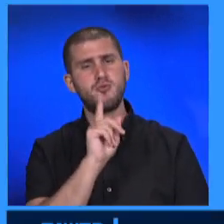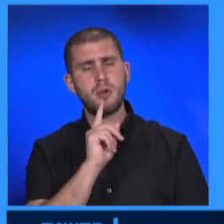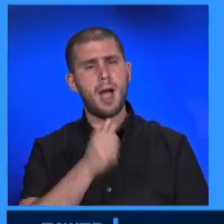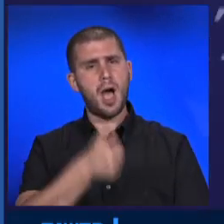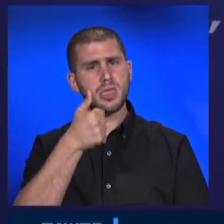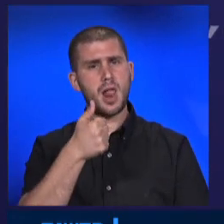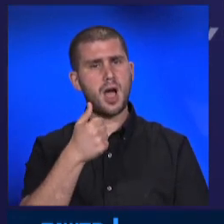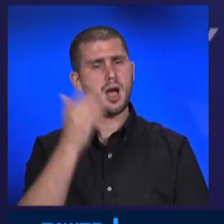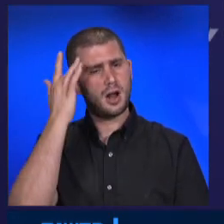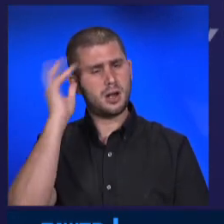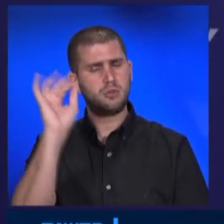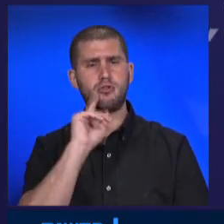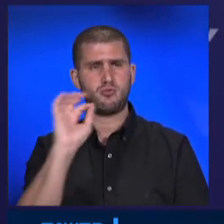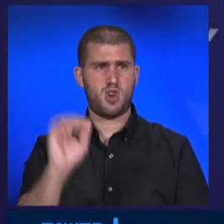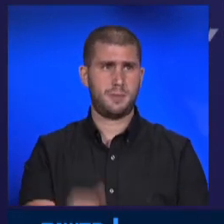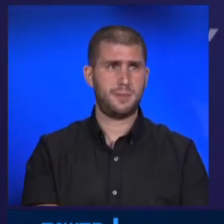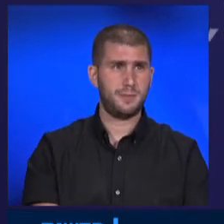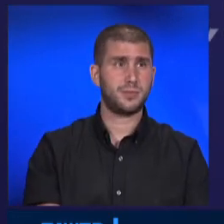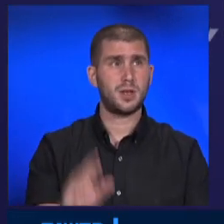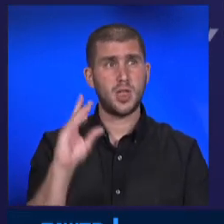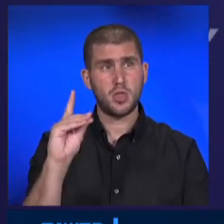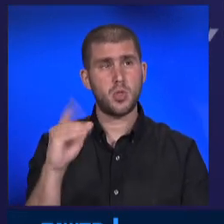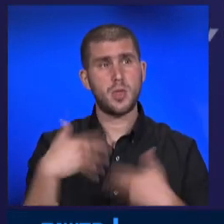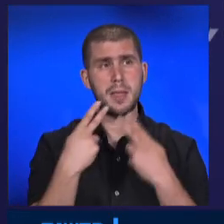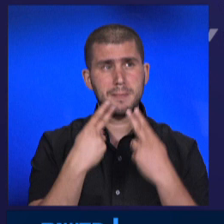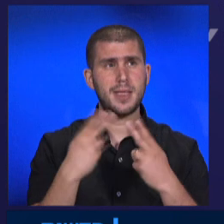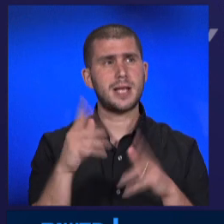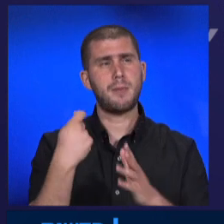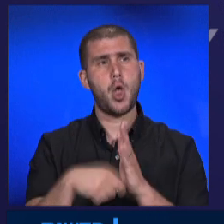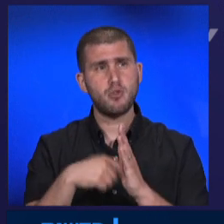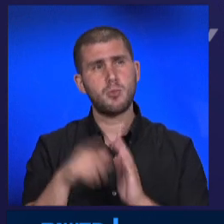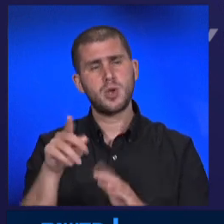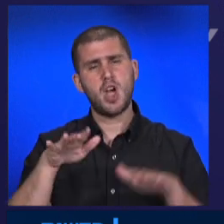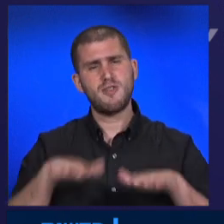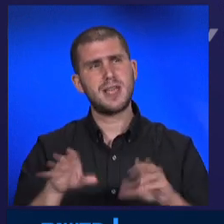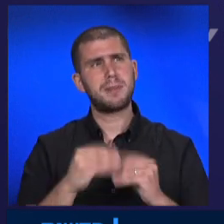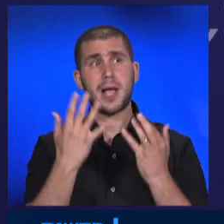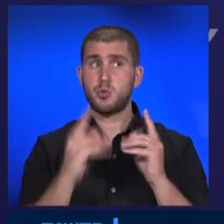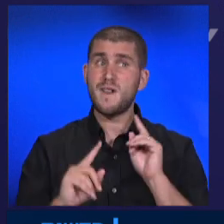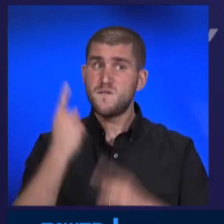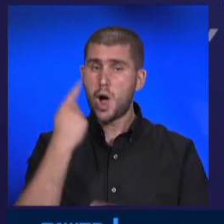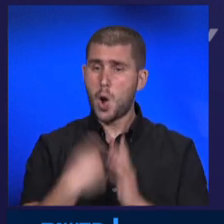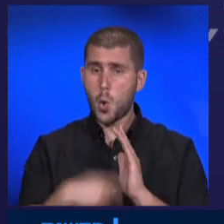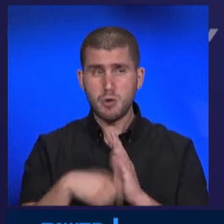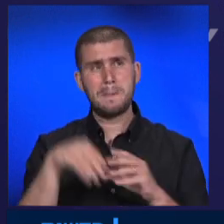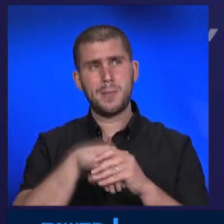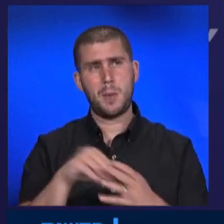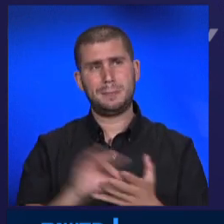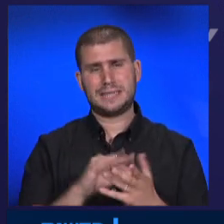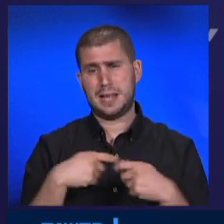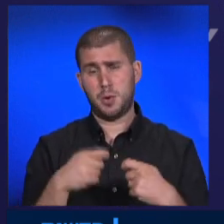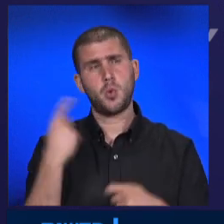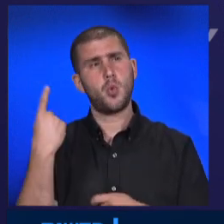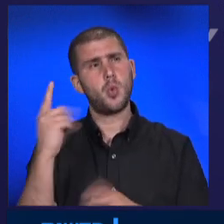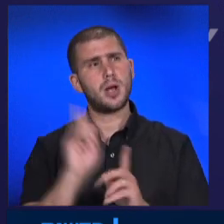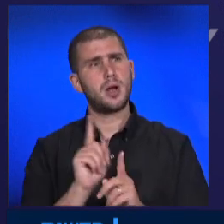ההנהלה ומטעמה. דרור נותן מענה, בנושא גם לרוכשים. הוא יושב עם כמות גדולה מאוד של רוכשים בתוך המשרד מסירות. הוא מבחינתו